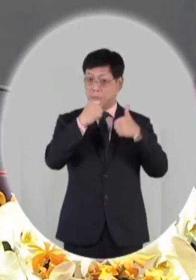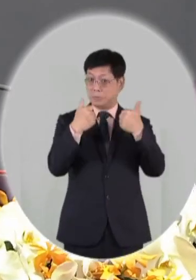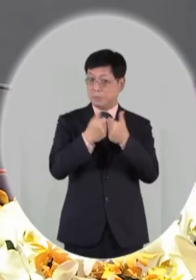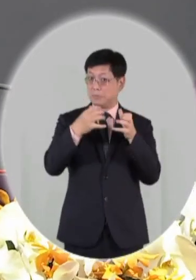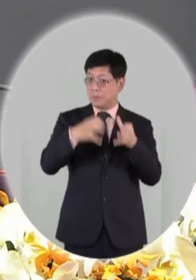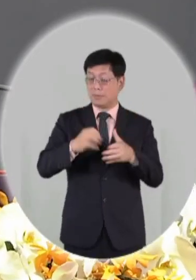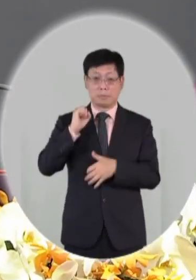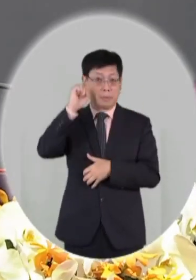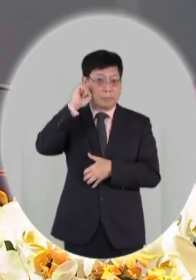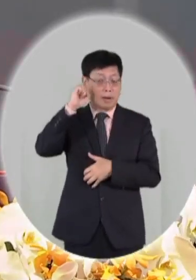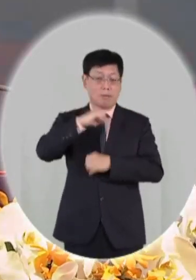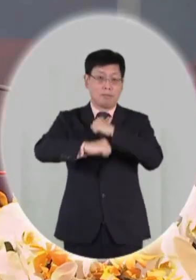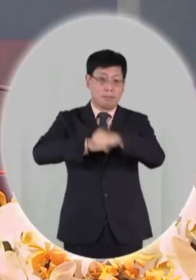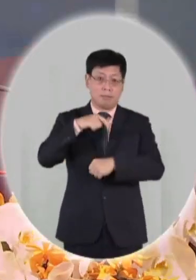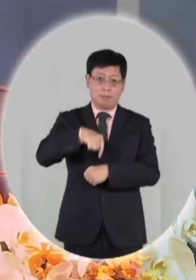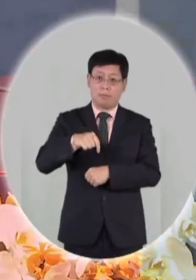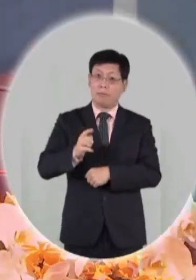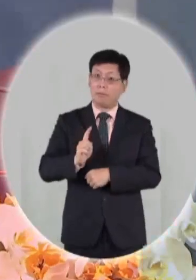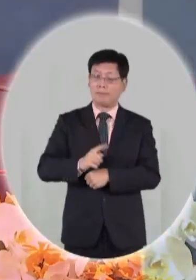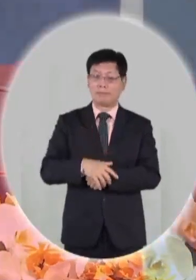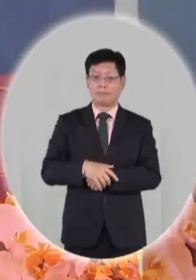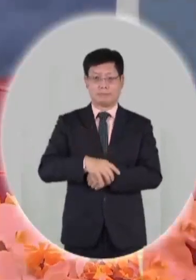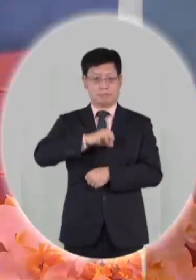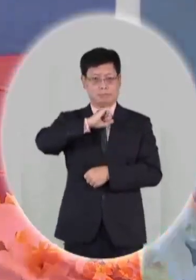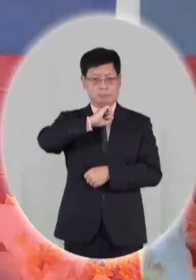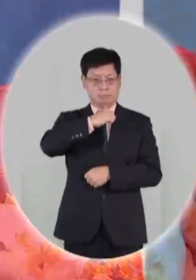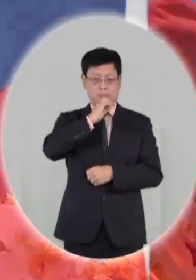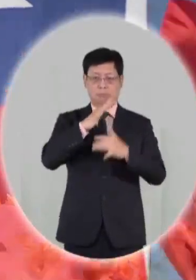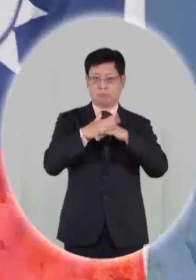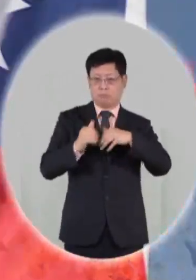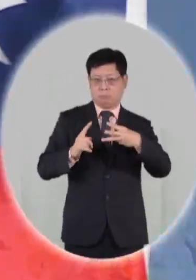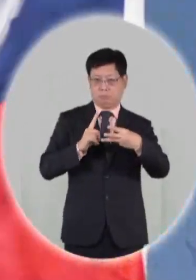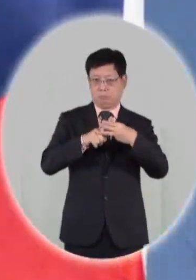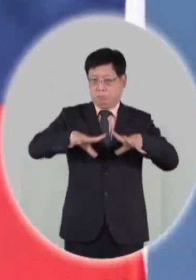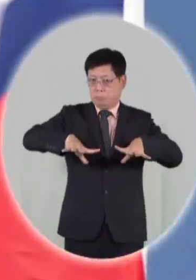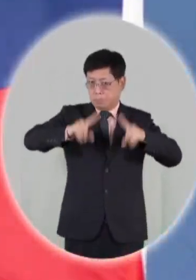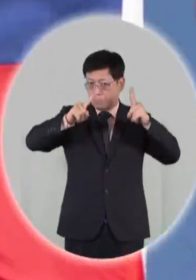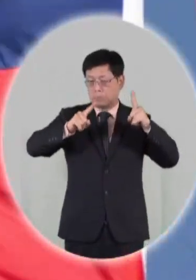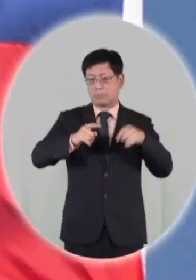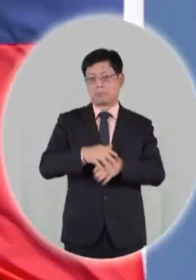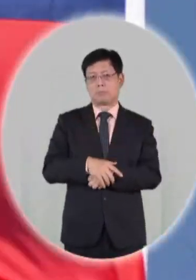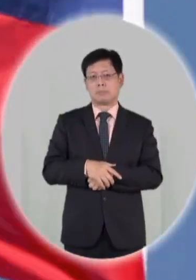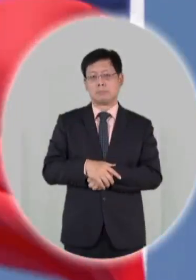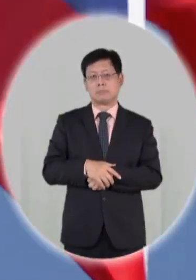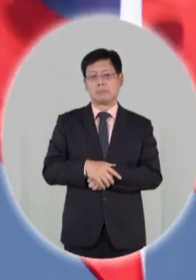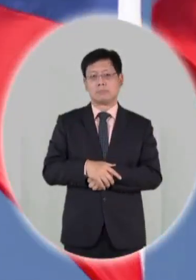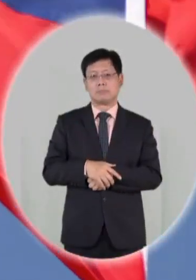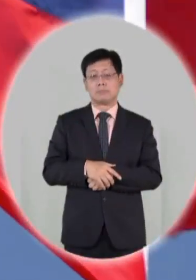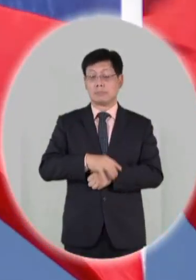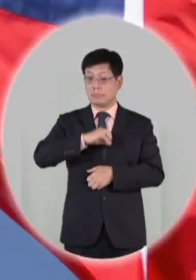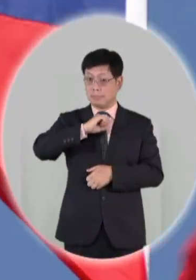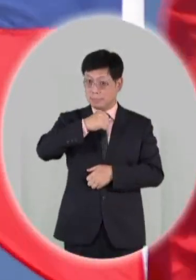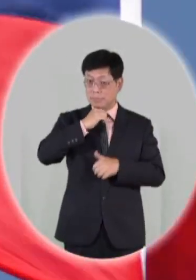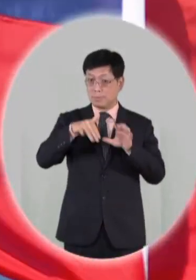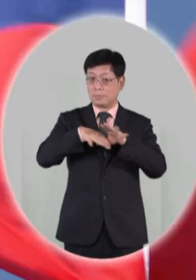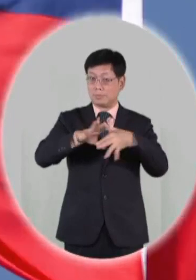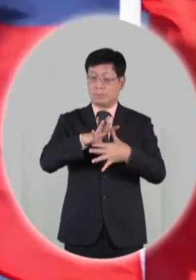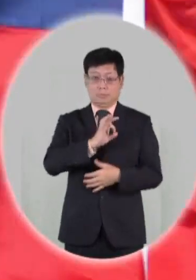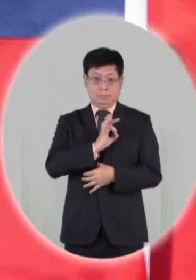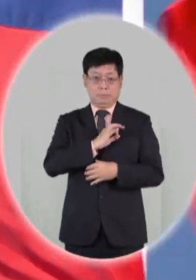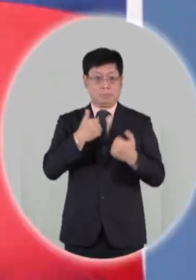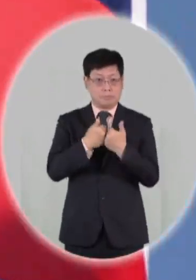制群运动是台湾的民主启蒙运动，台湾文化协